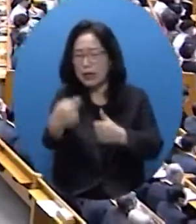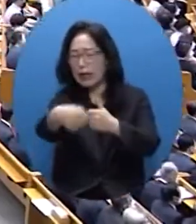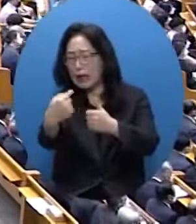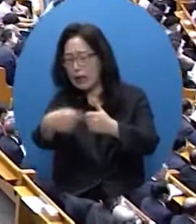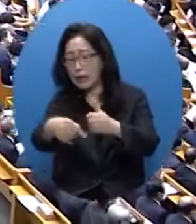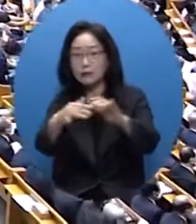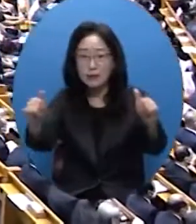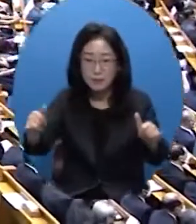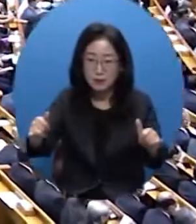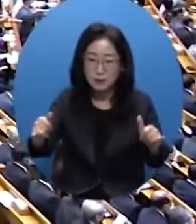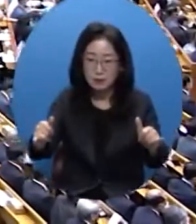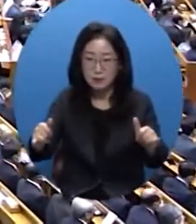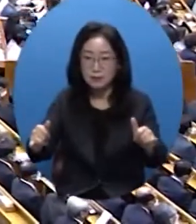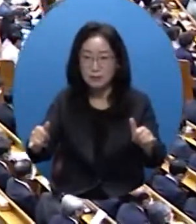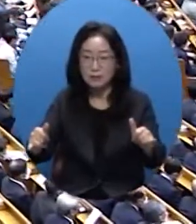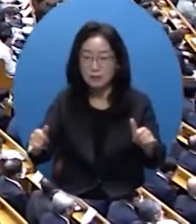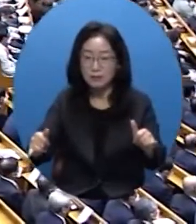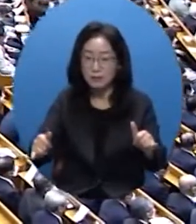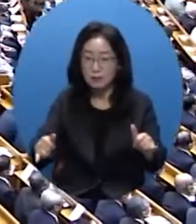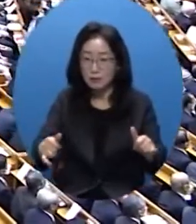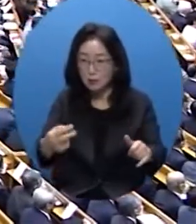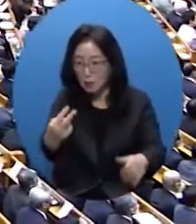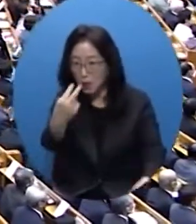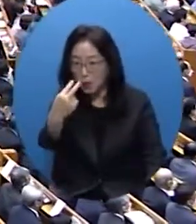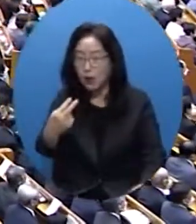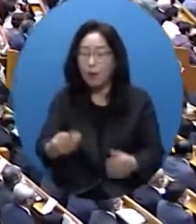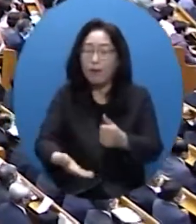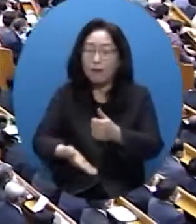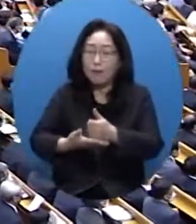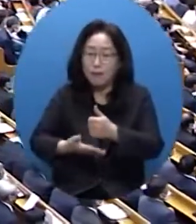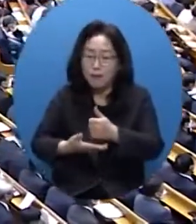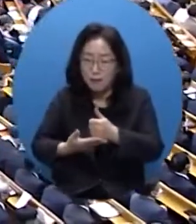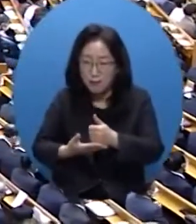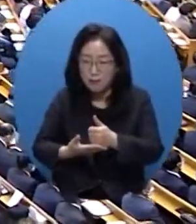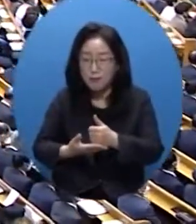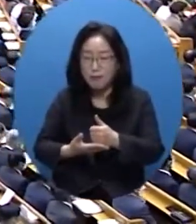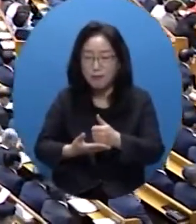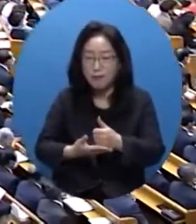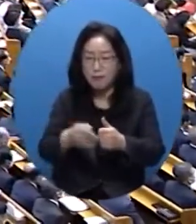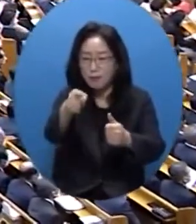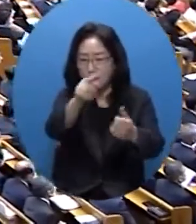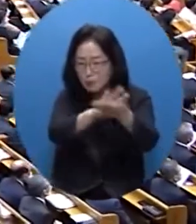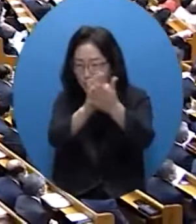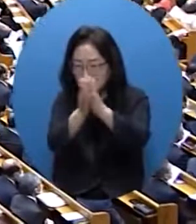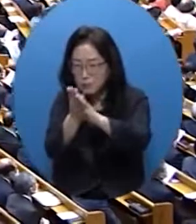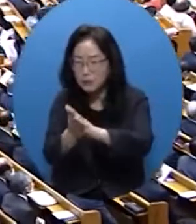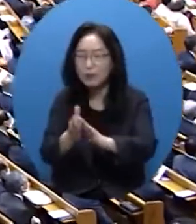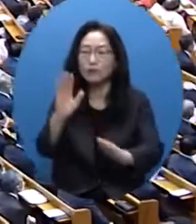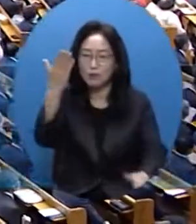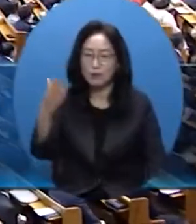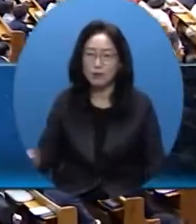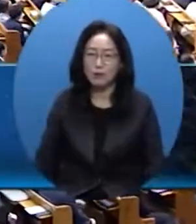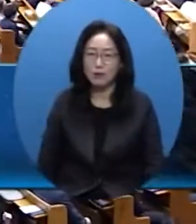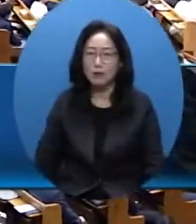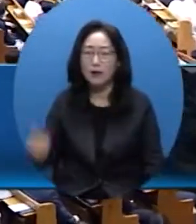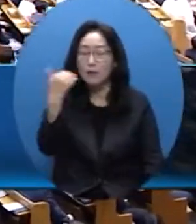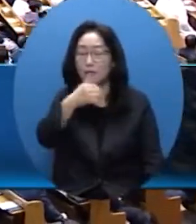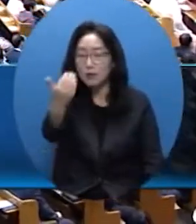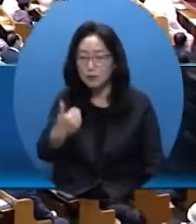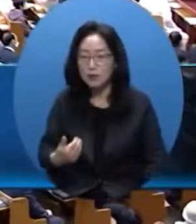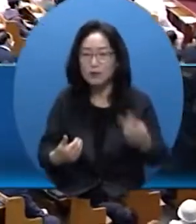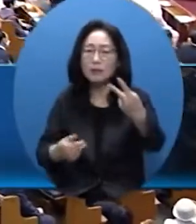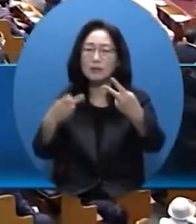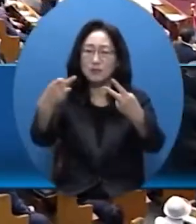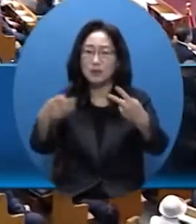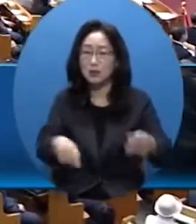사람들이 우리를 친철하게 되고 그들의 삶이 변화될 것이라고 성경은 말씀합니다 베드로전서 2장 22절 입니다